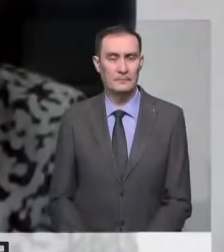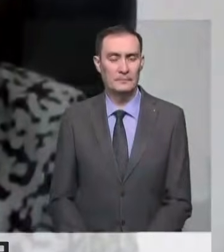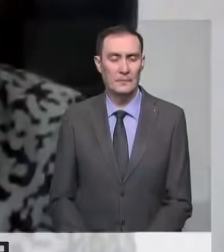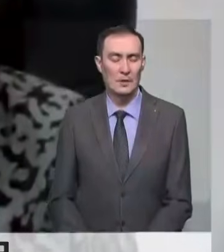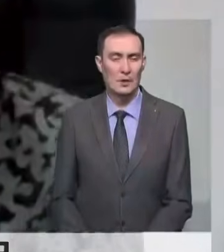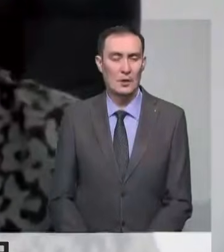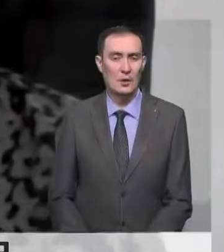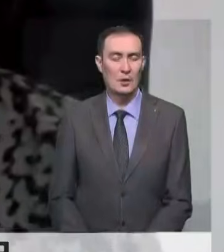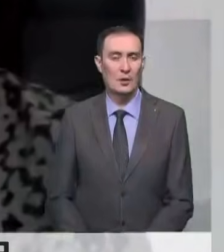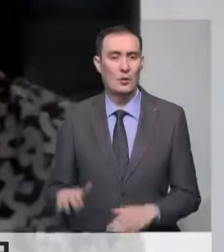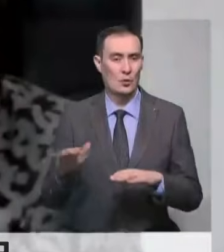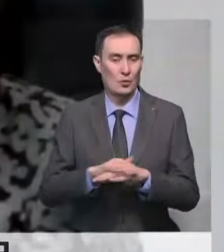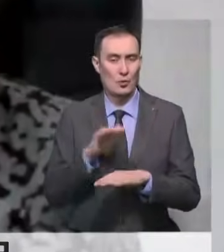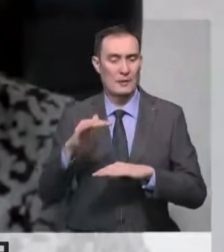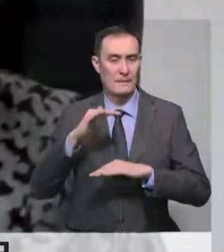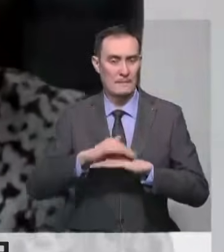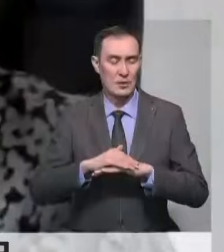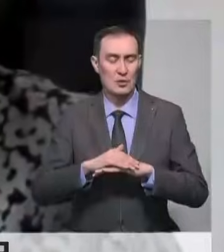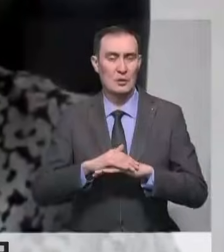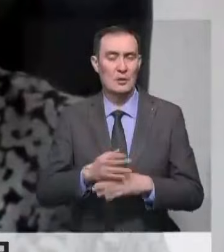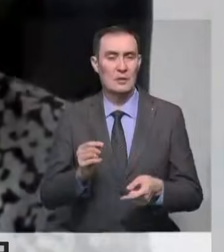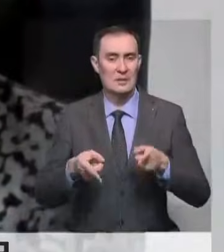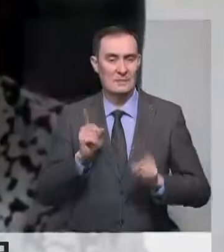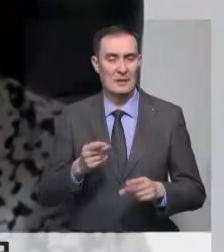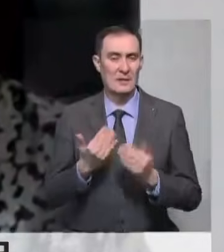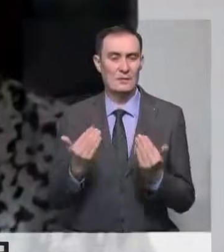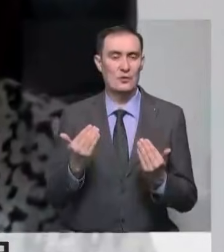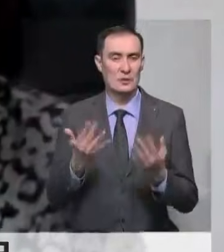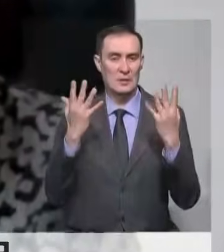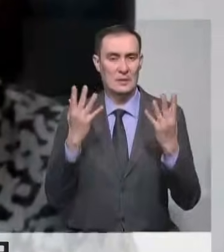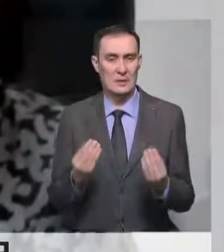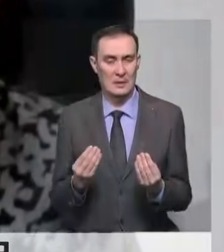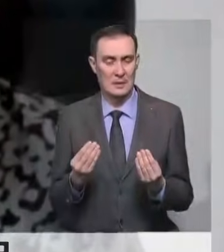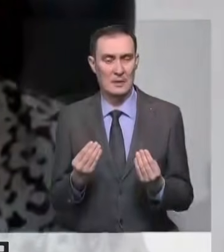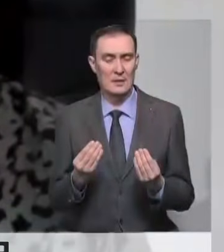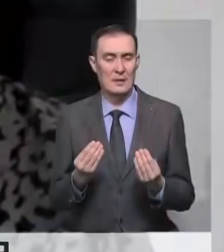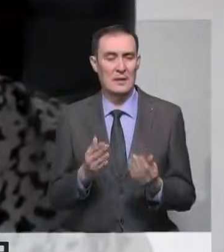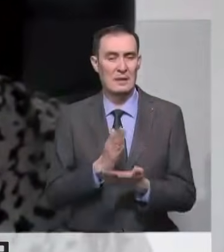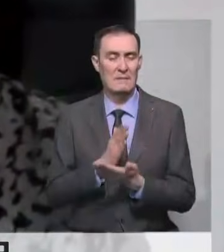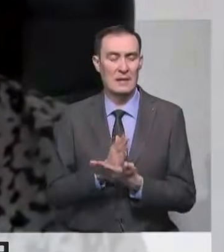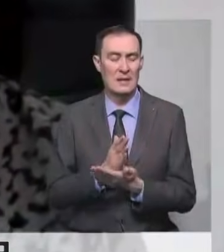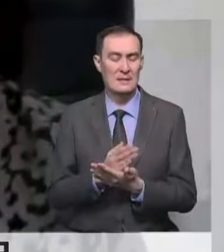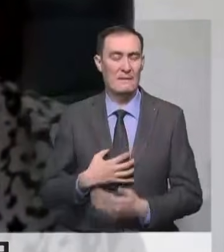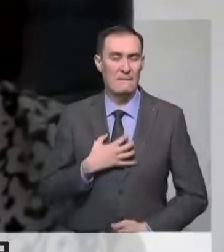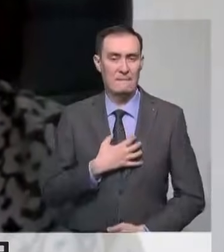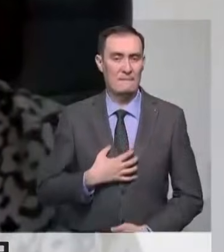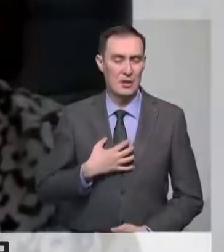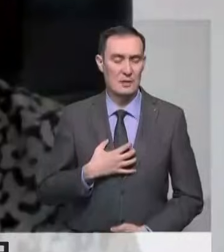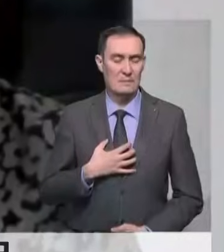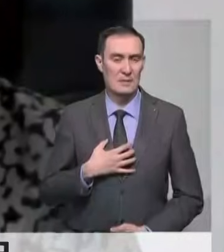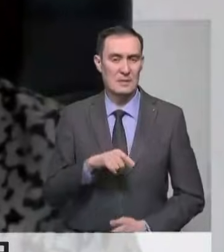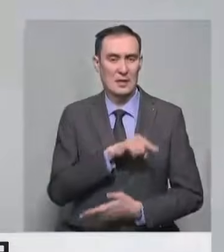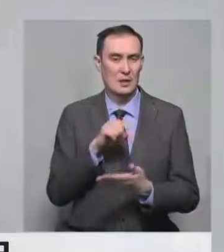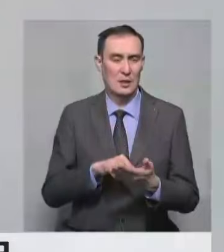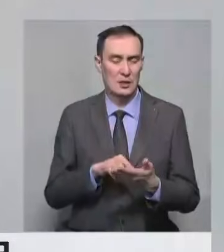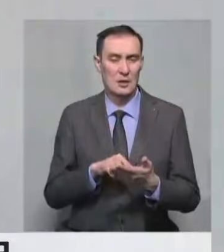Добрый вечер. Спасибо за вопрос. Действительно, на сегодняшний день это является одним из приоритетных задач, которые